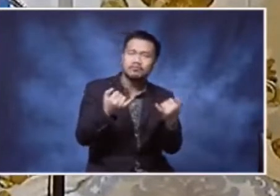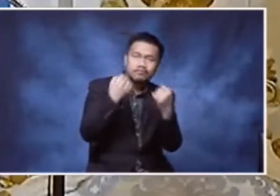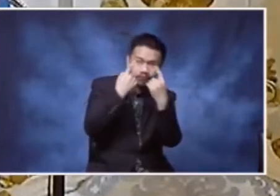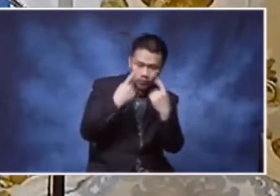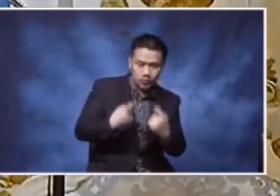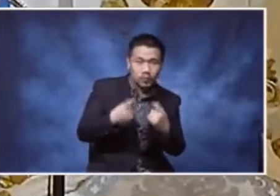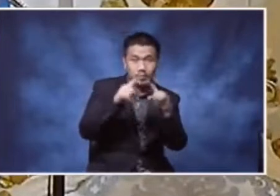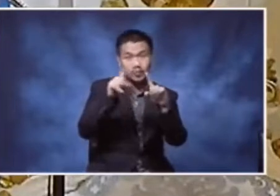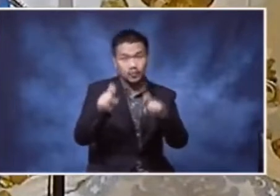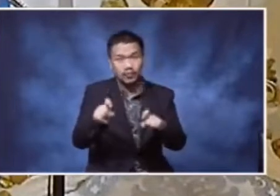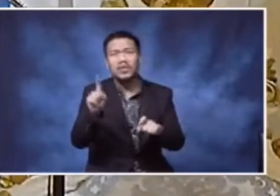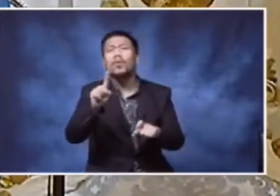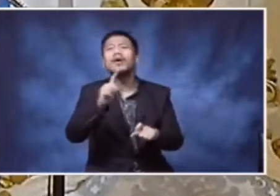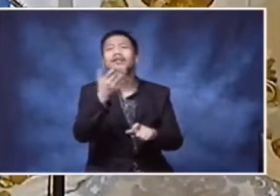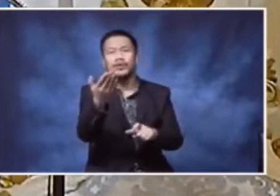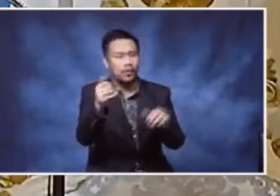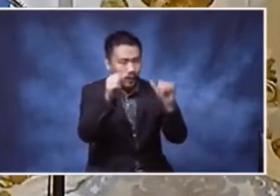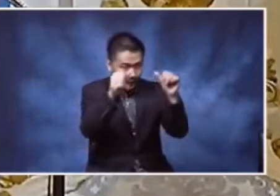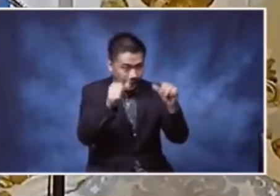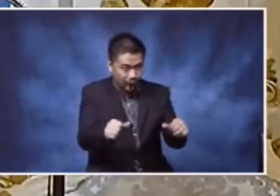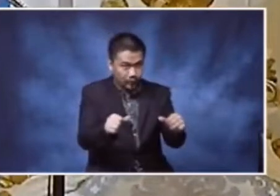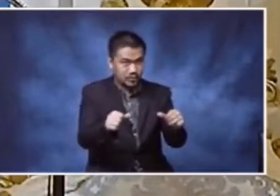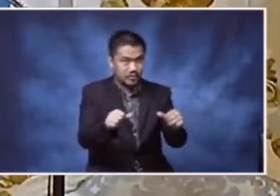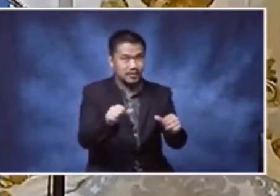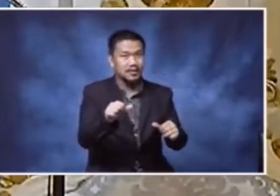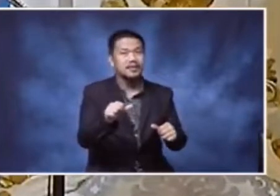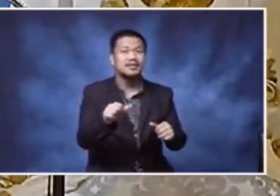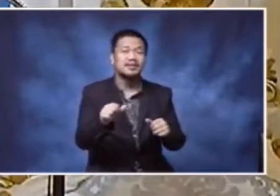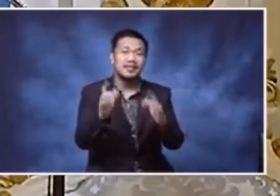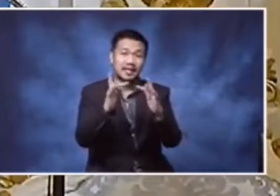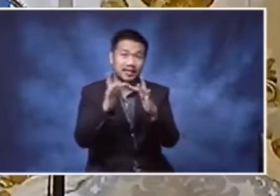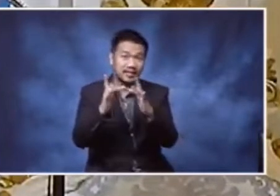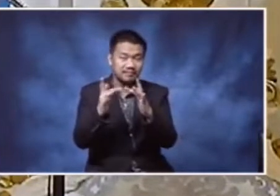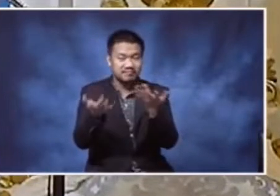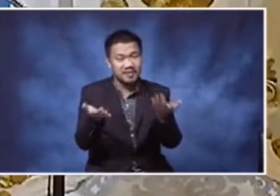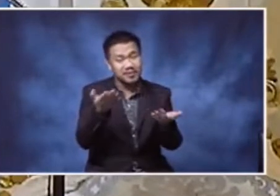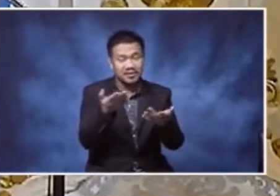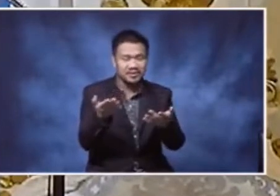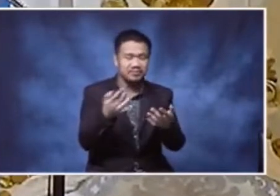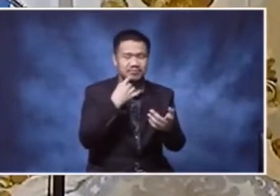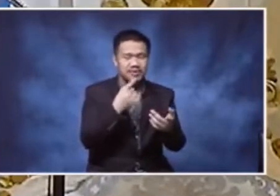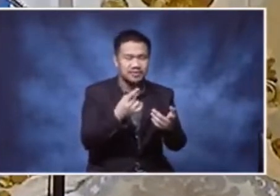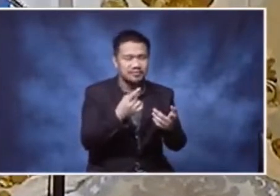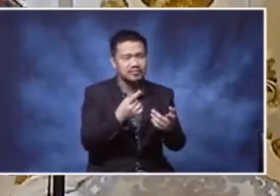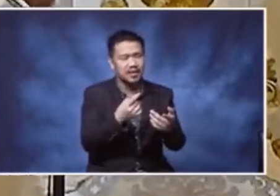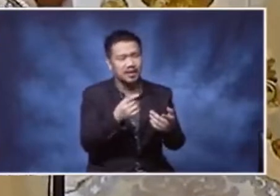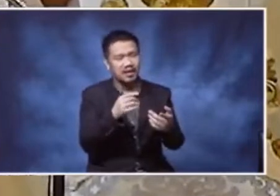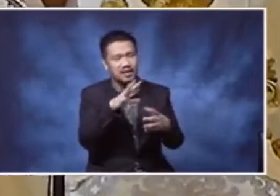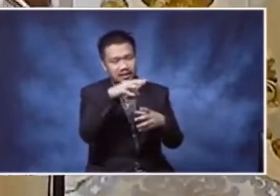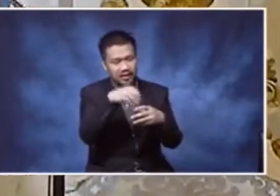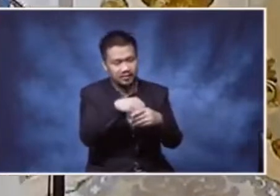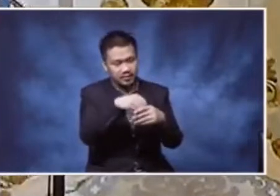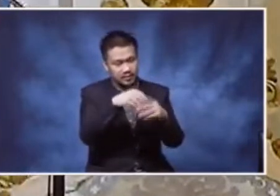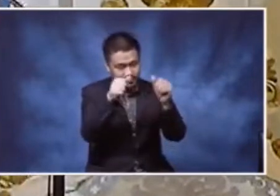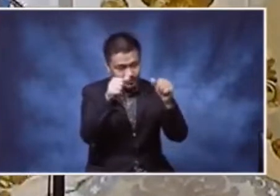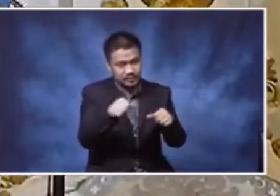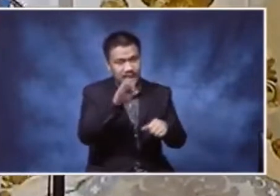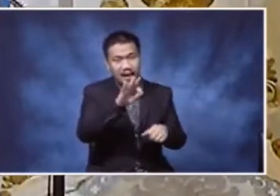internet? Baka mga akala natin, ilalagay lamang natin sa ating Facebook para sa kaibigan